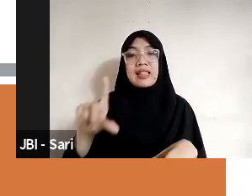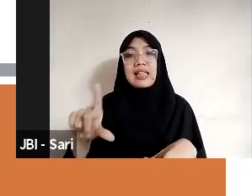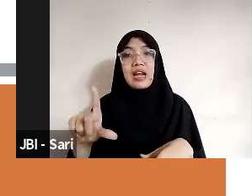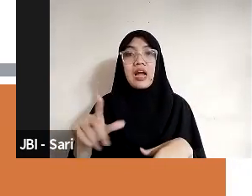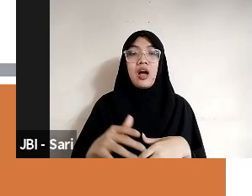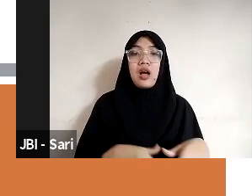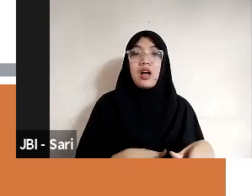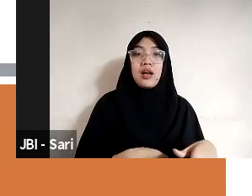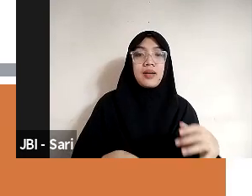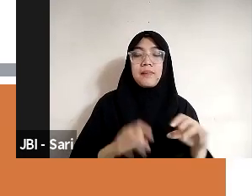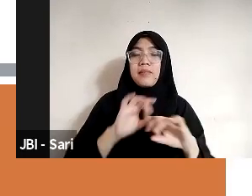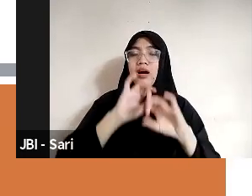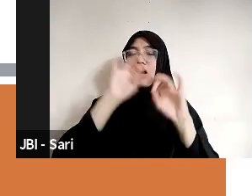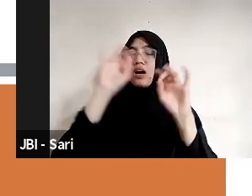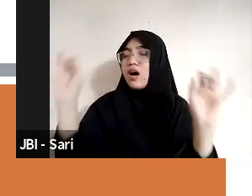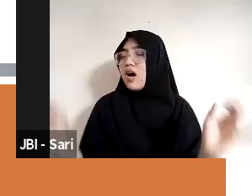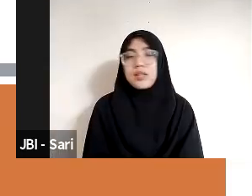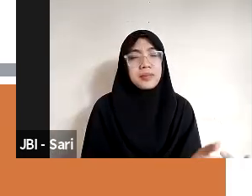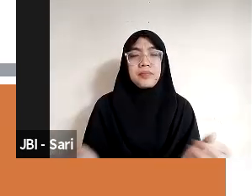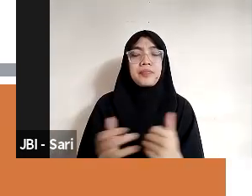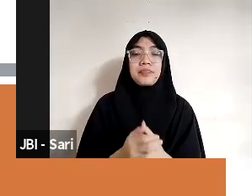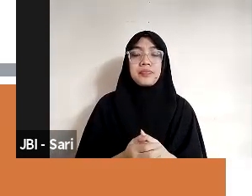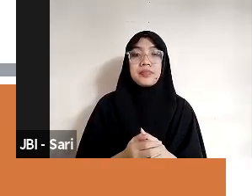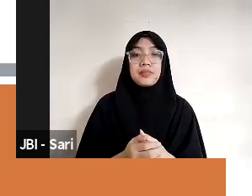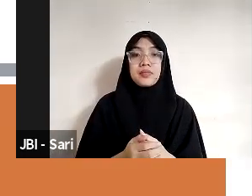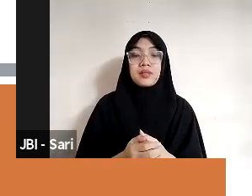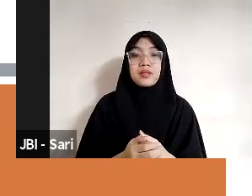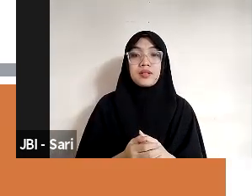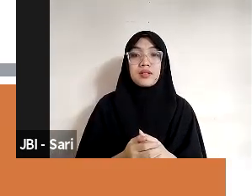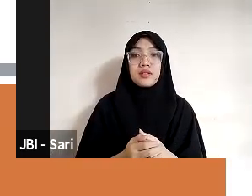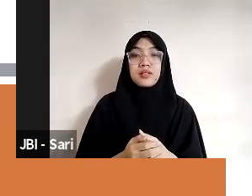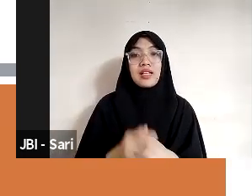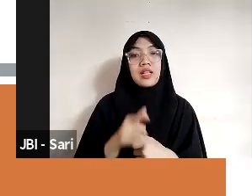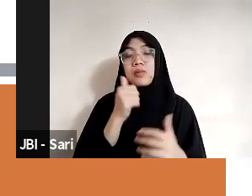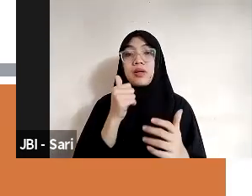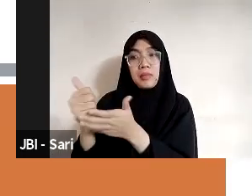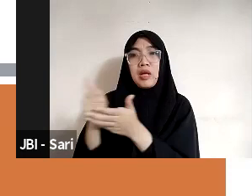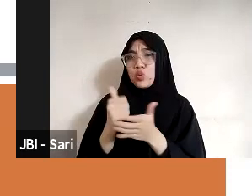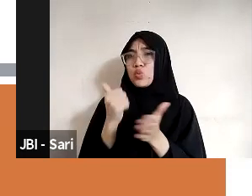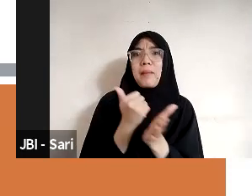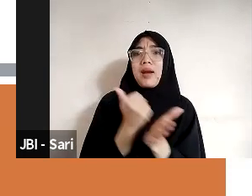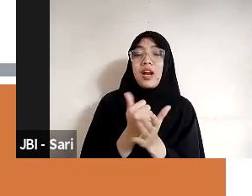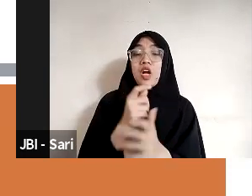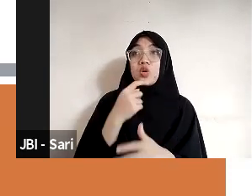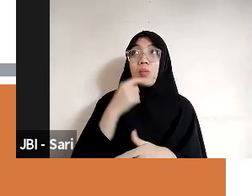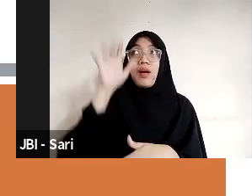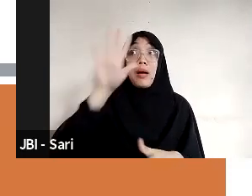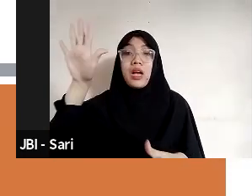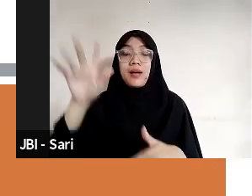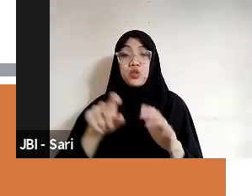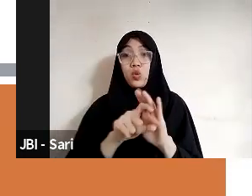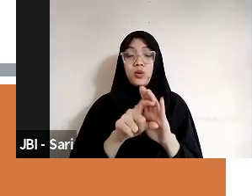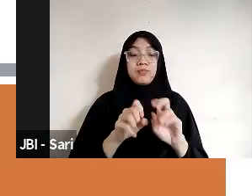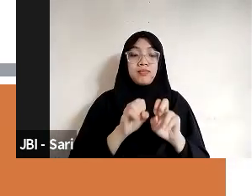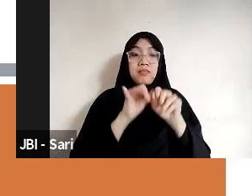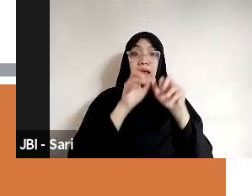dan juga yang lain-lainnya ya, dan itu benar-benar membantu. Coba bayangkan kalau pandemi terjadi